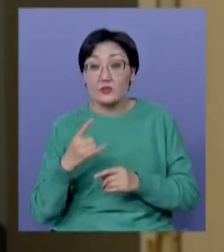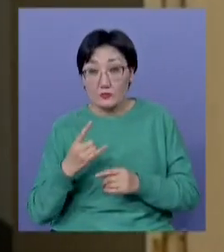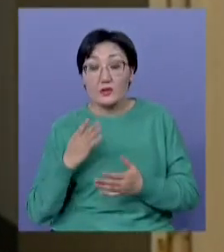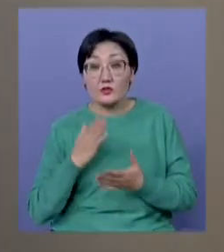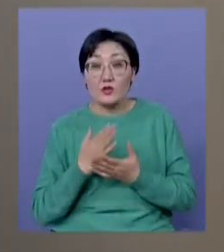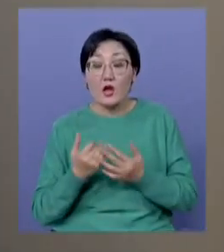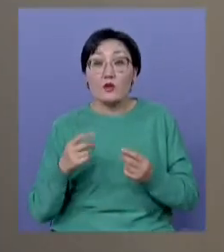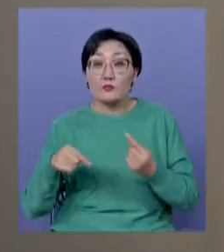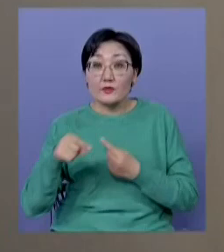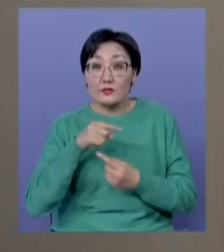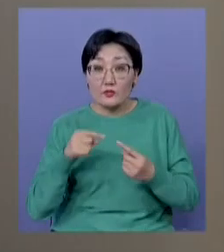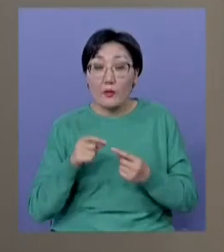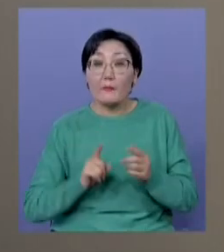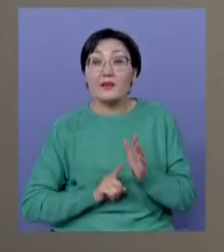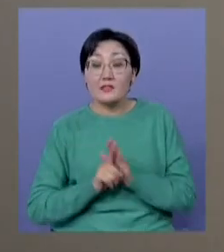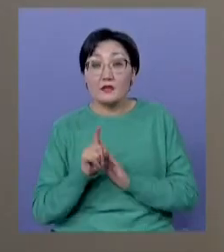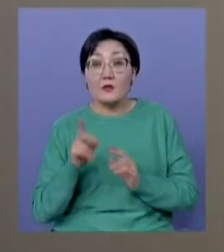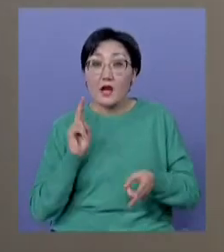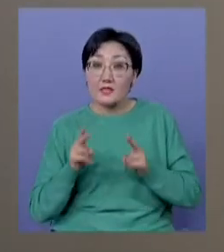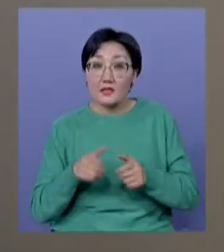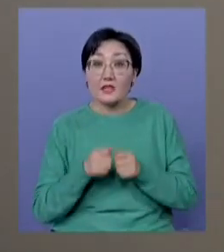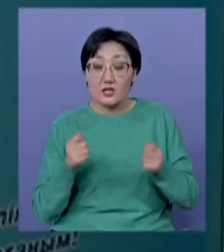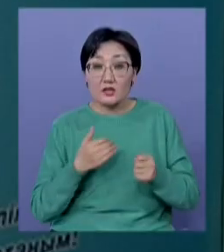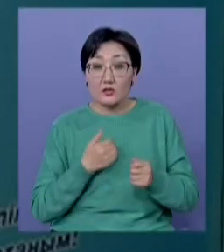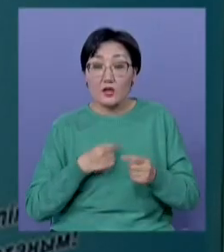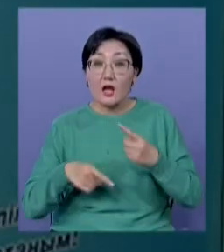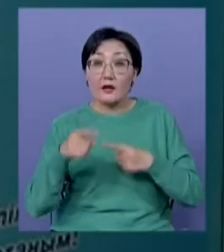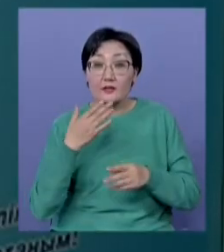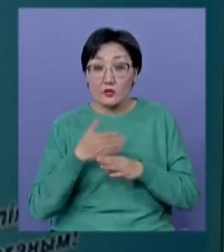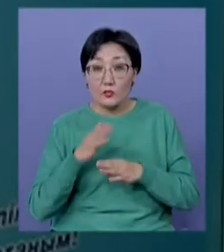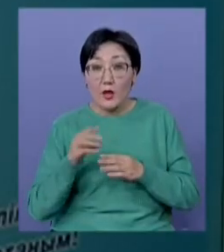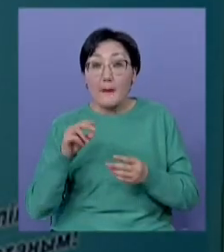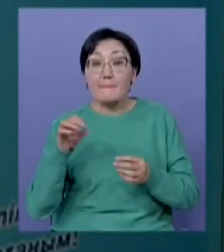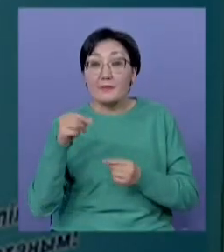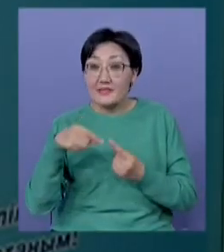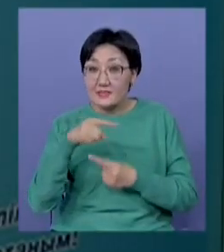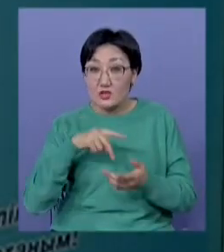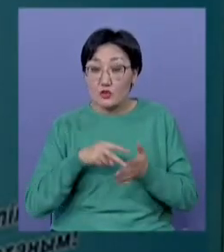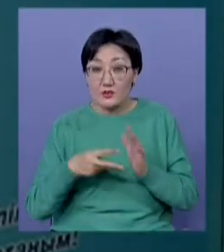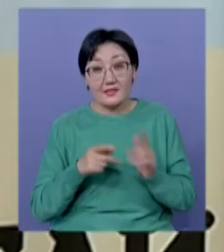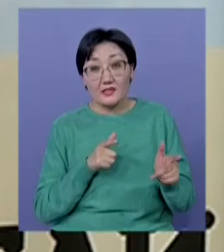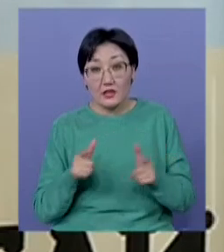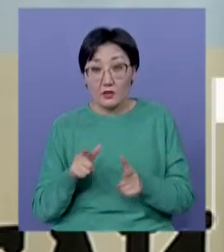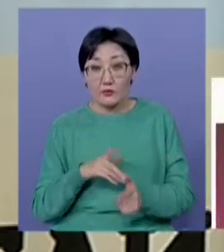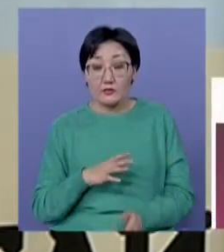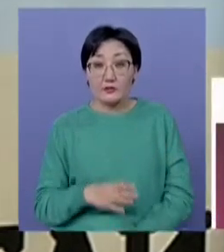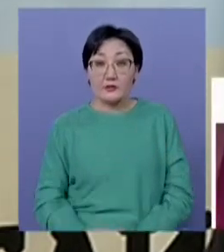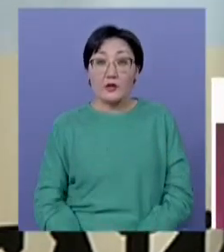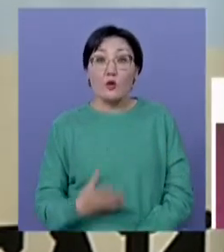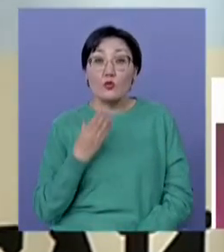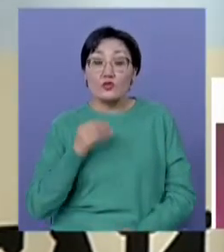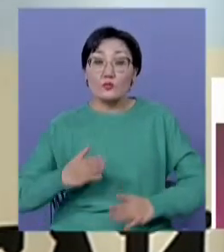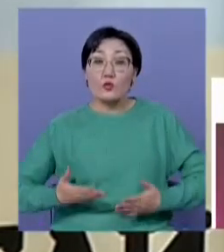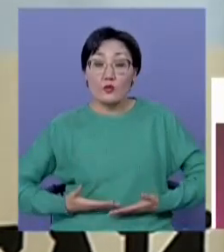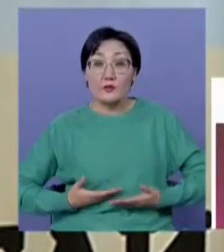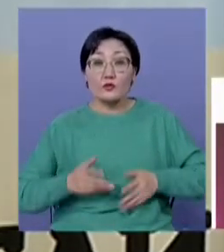кәсіп бастап, асхана ашқысы келеді. Тіпті қайтарымсыз несие алу үшін ол бизнес жобасын да дайындап қойыпты. Өзімнің бір орын тапсам екен деймін осы